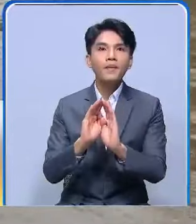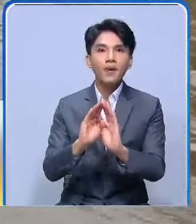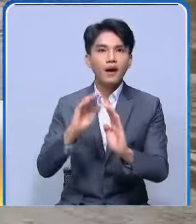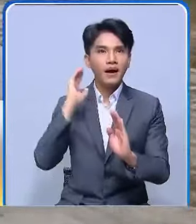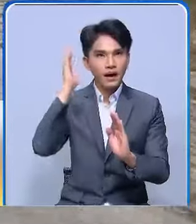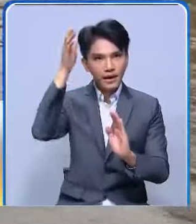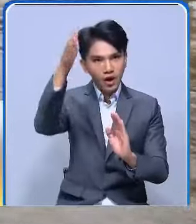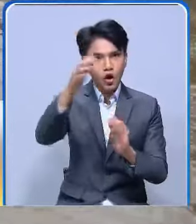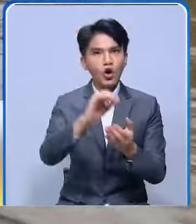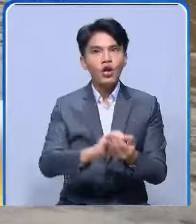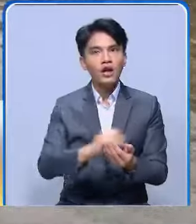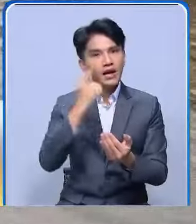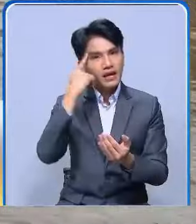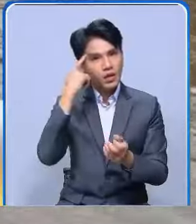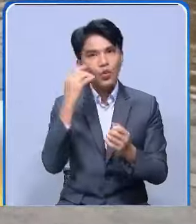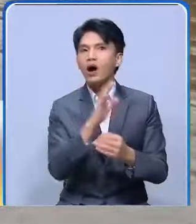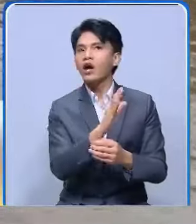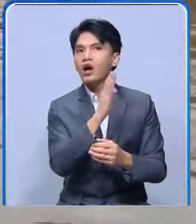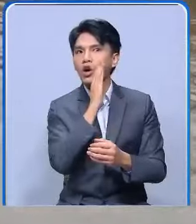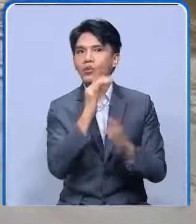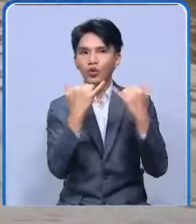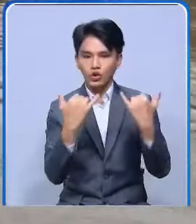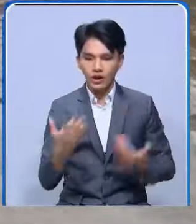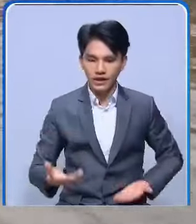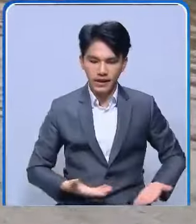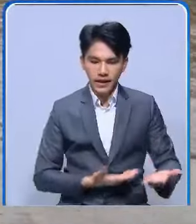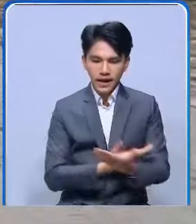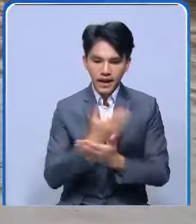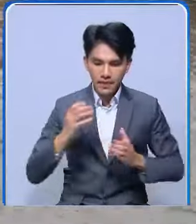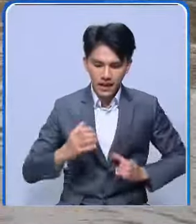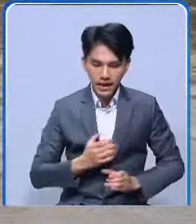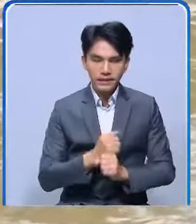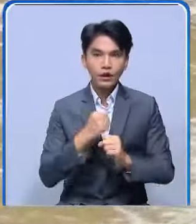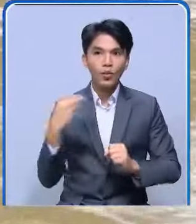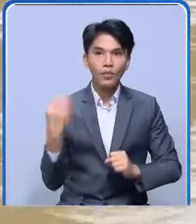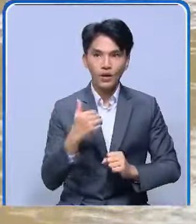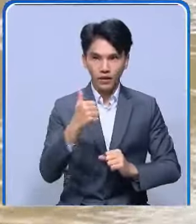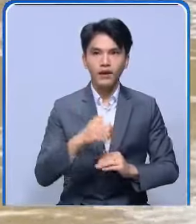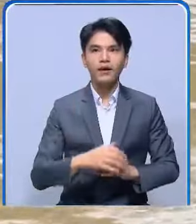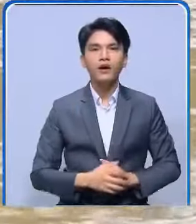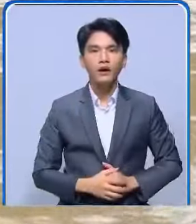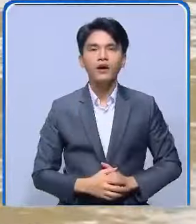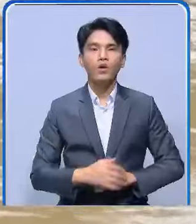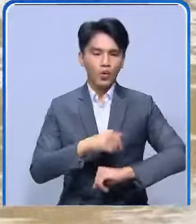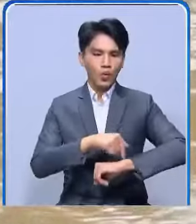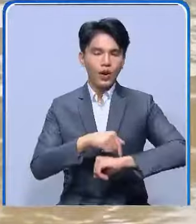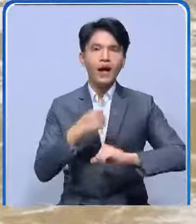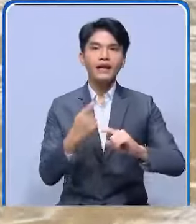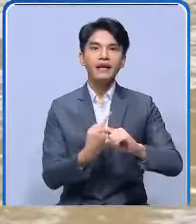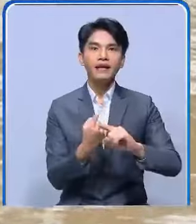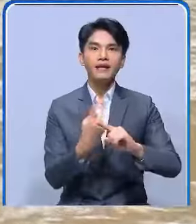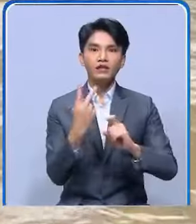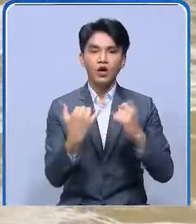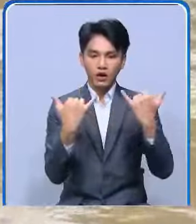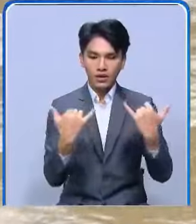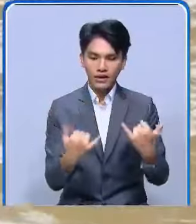นะคะคาดว่าถ้าหากว่าหารือแล้วได้ข้อยุติโดยเร็วเนี่ยในระยะเวลา2เดือนนี้คุณผู้ชมก็น่า